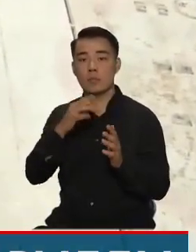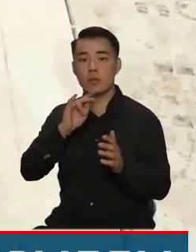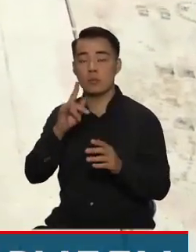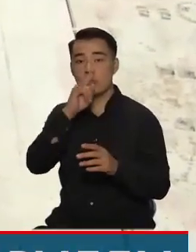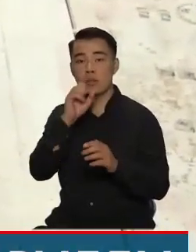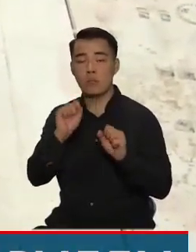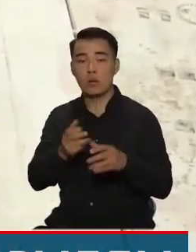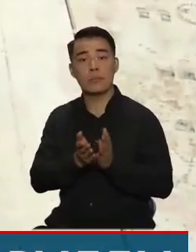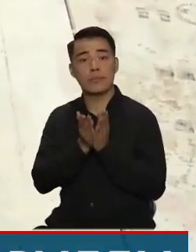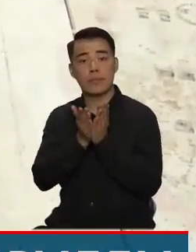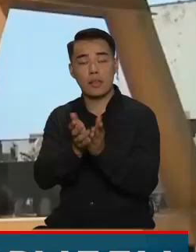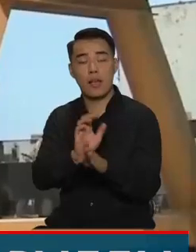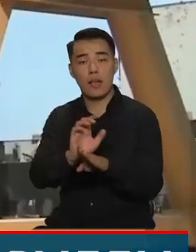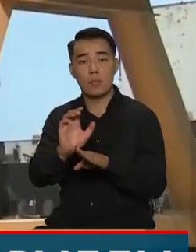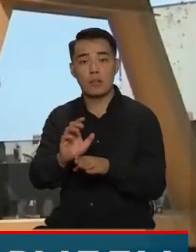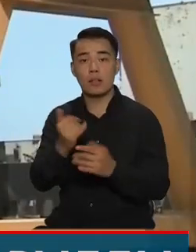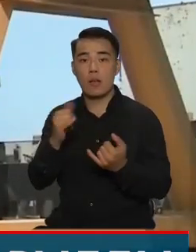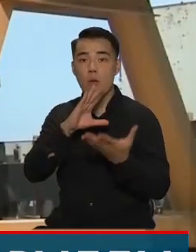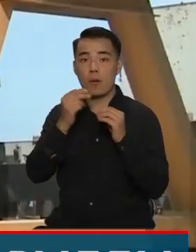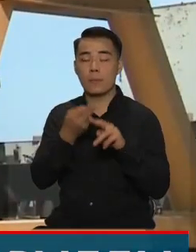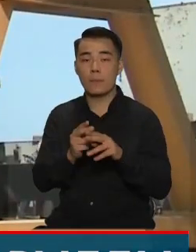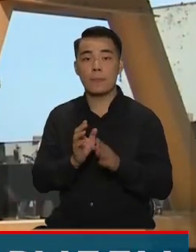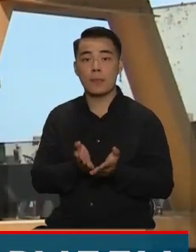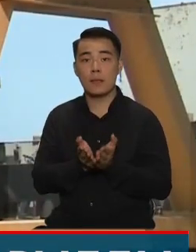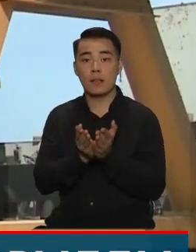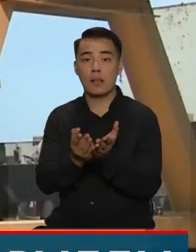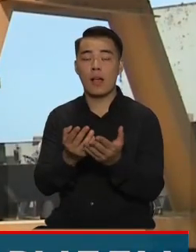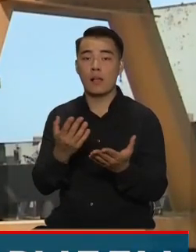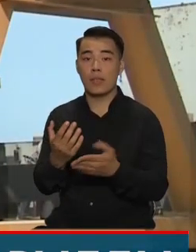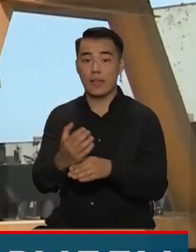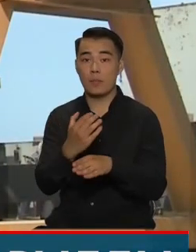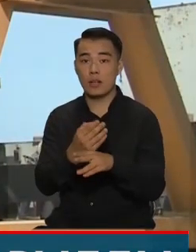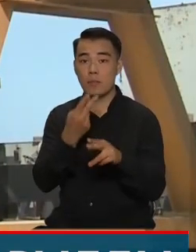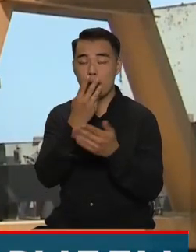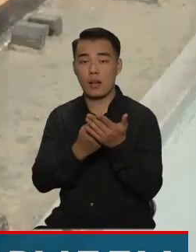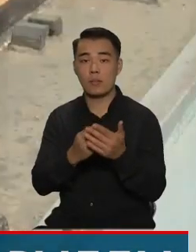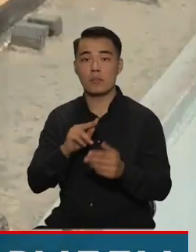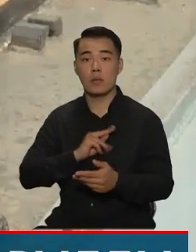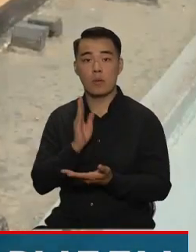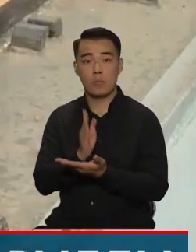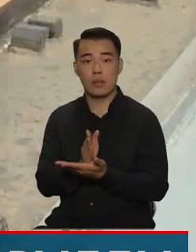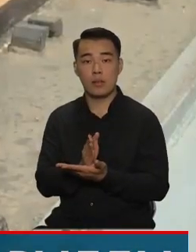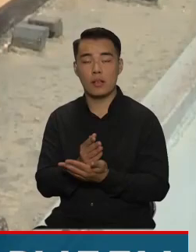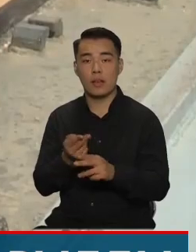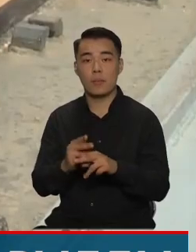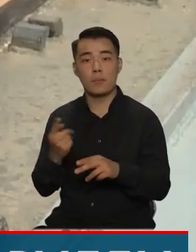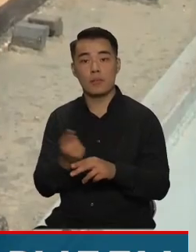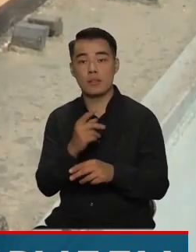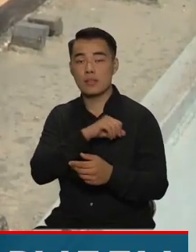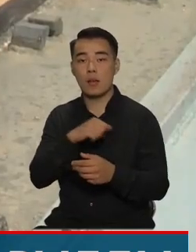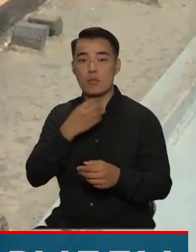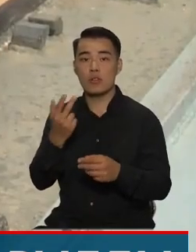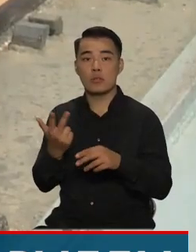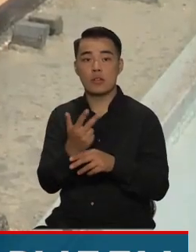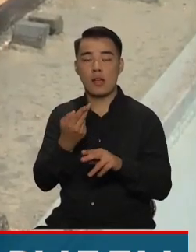алады. Қазіргі кезде құрғақ жүк қабылдау өткізу айлақтарының қуатын арттыру қолға алынып жатыр. Бірінің түбін тереңдетіп, тағы